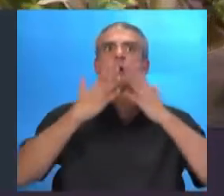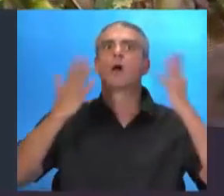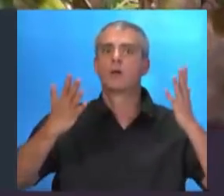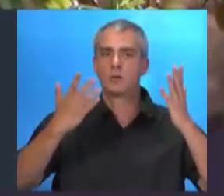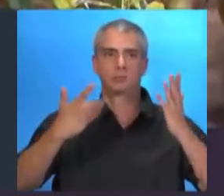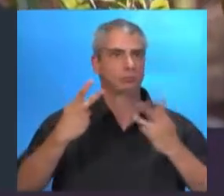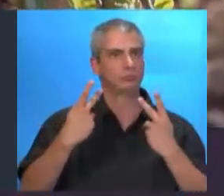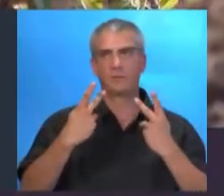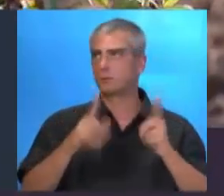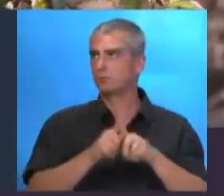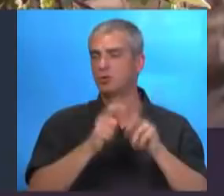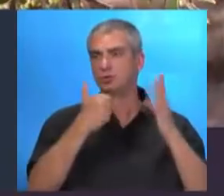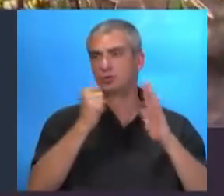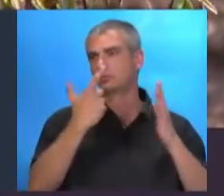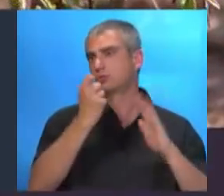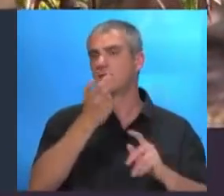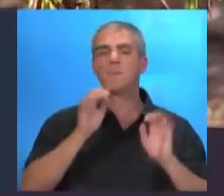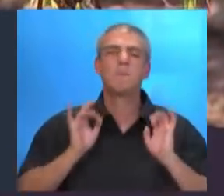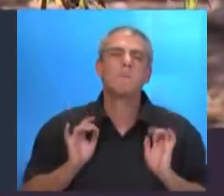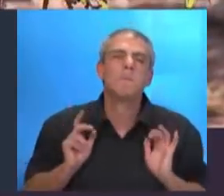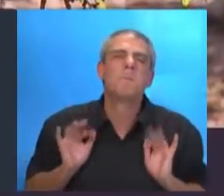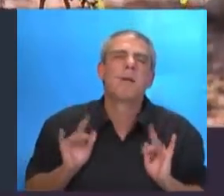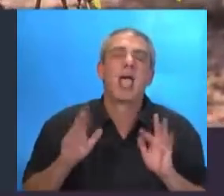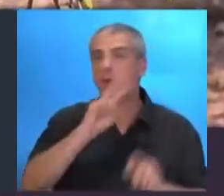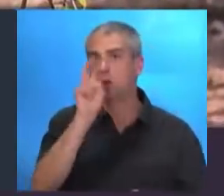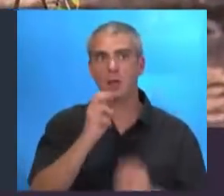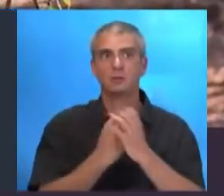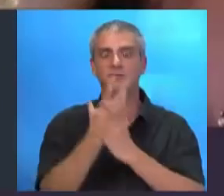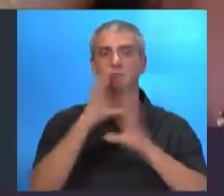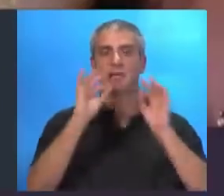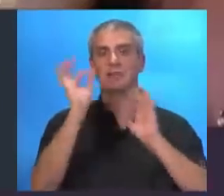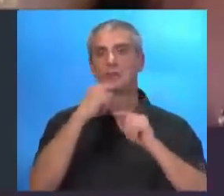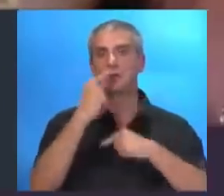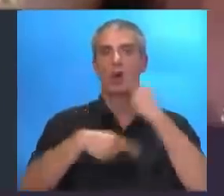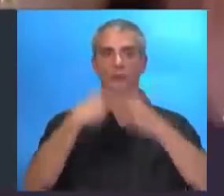מגלגל משהו כמו 60-70 ביליון דולר בשנה, ובצמיחה של 10% בשנה.